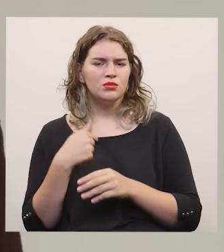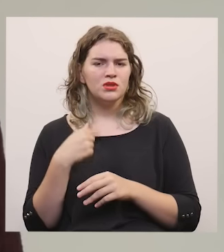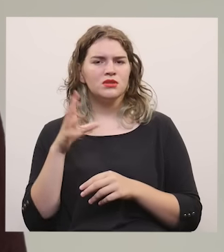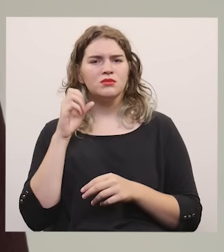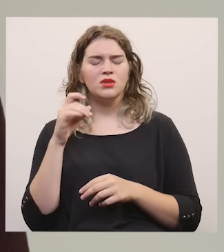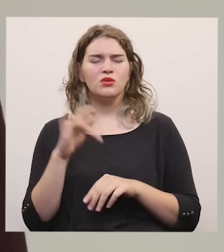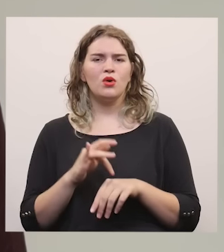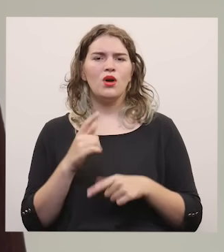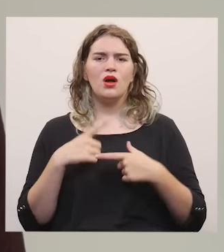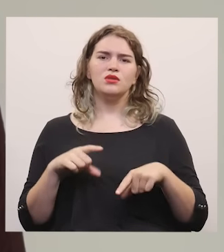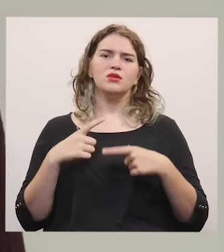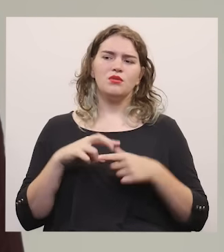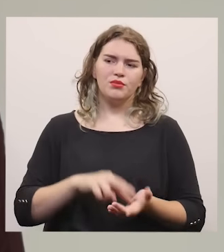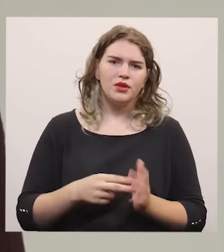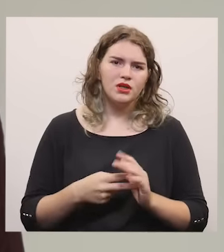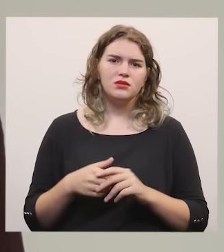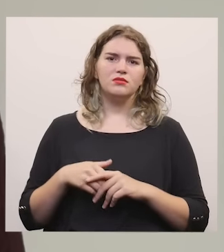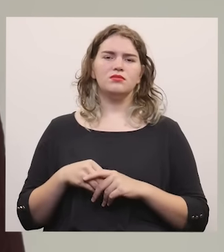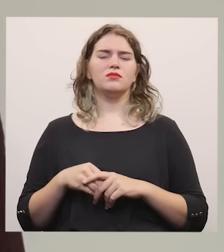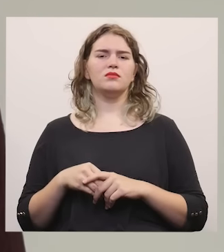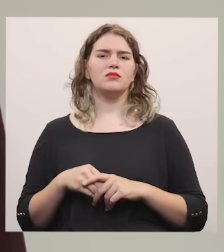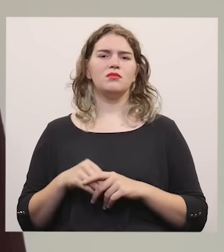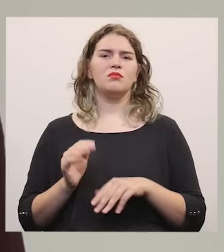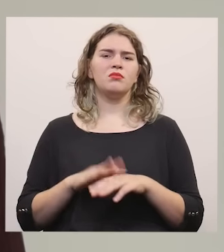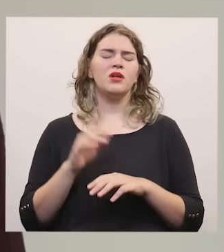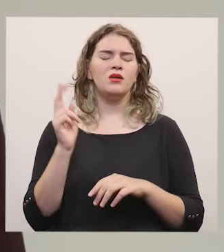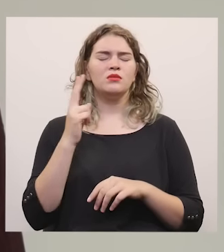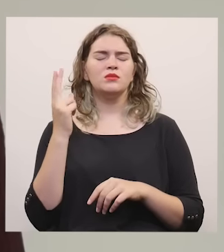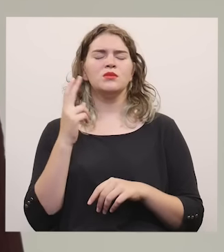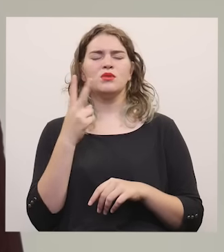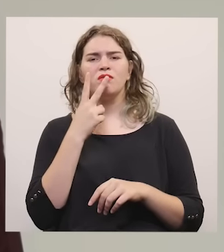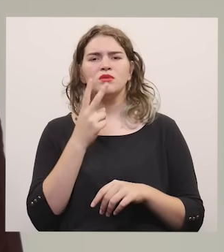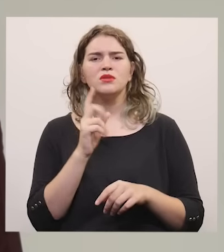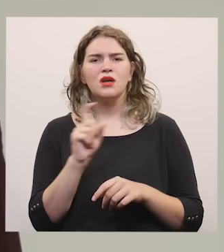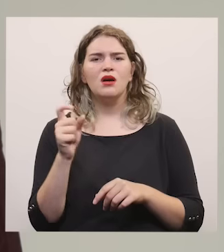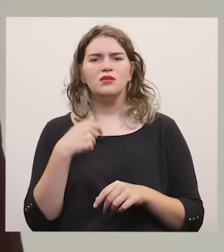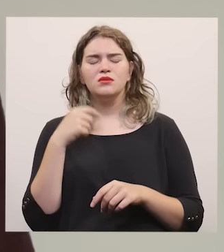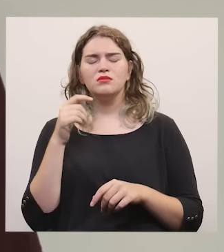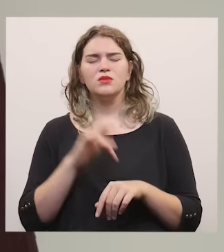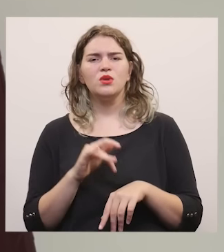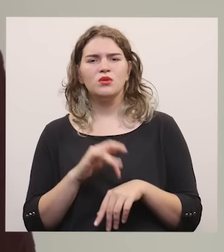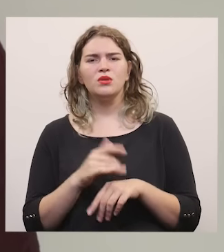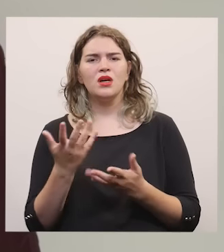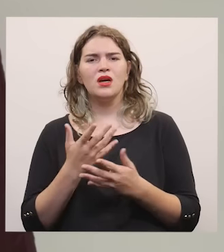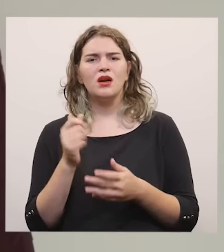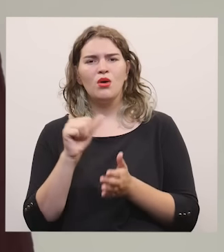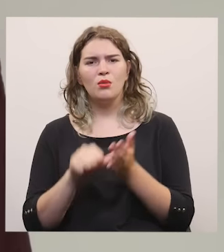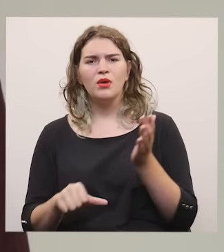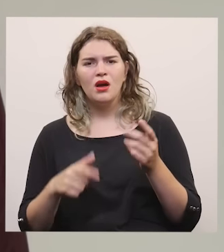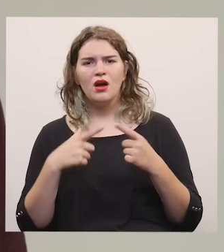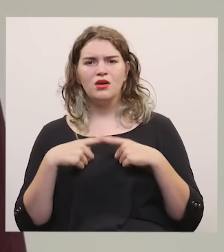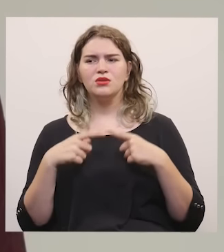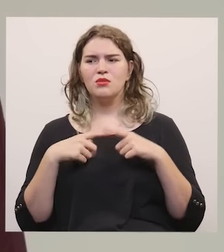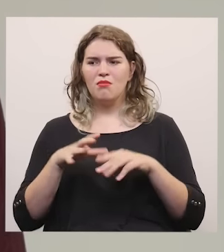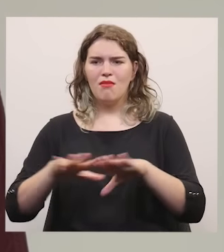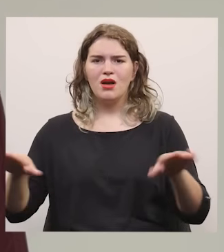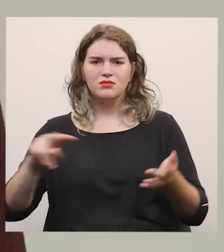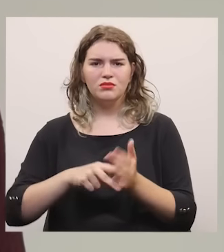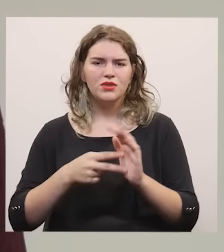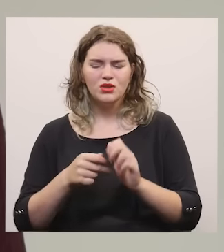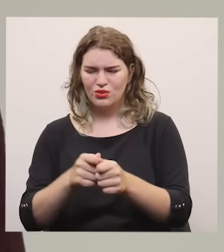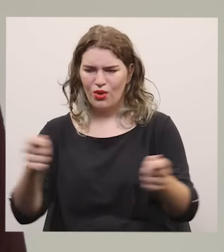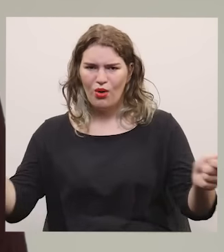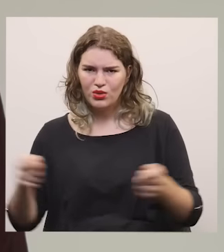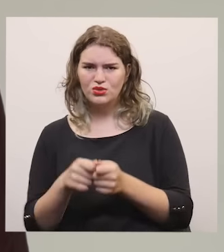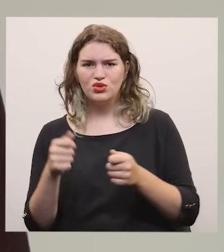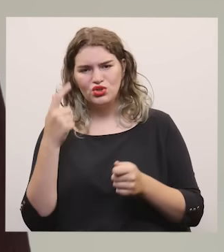țin minte că doctorul l-a așteptat pregătit, încă mâna lui Dumnezeu a fost și aici, pentru că domnul doctor care l-a operat, l-a așteptat cu masa pregătită